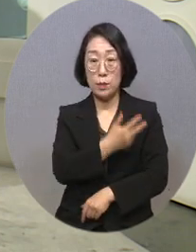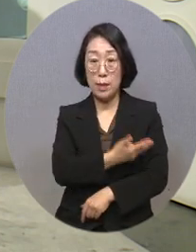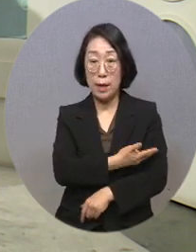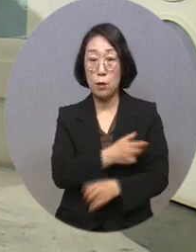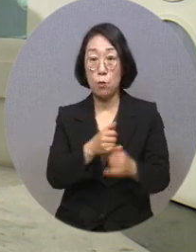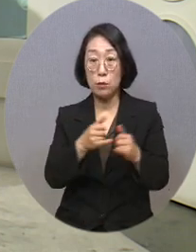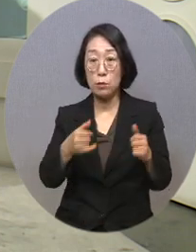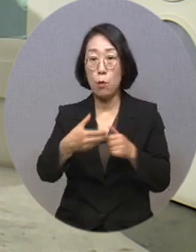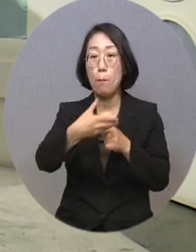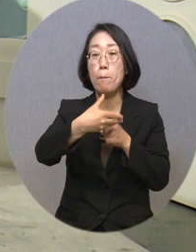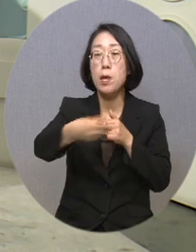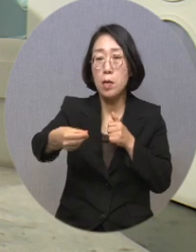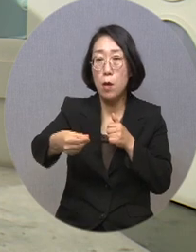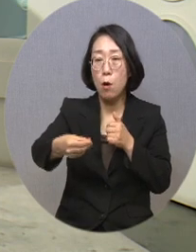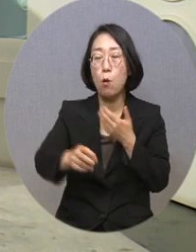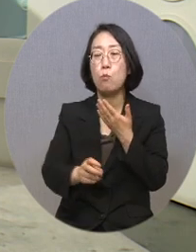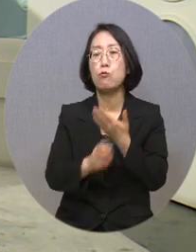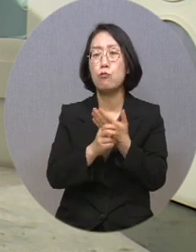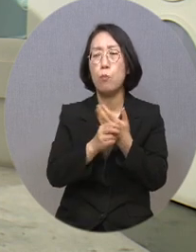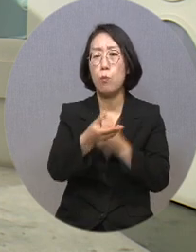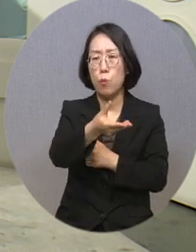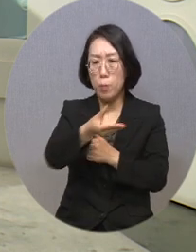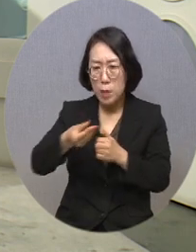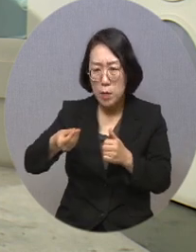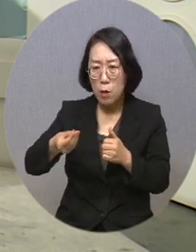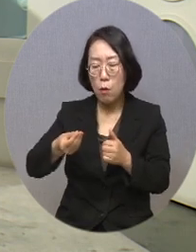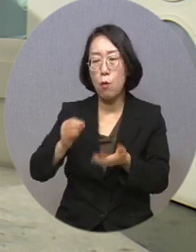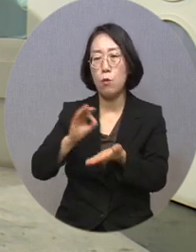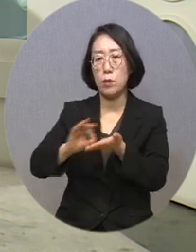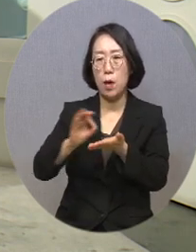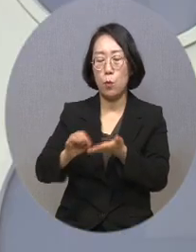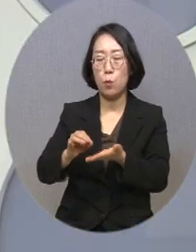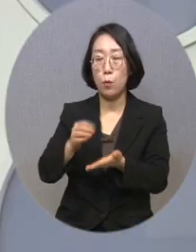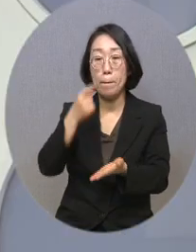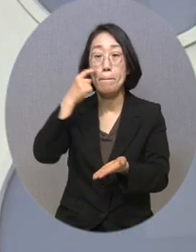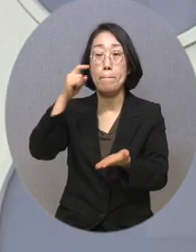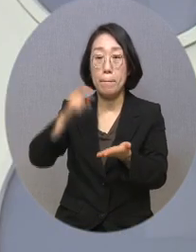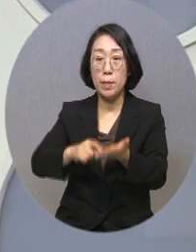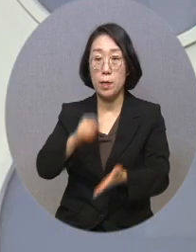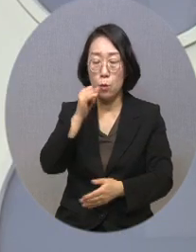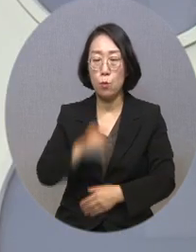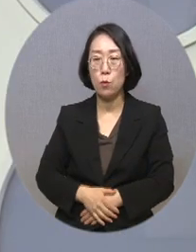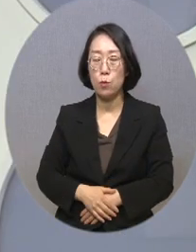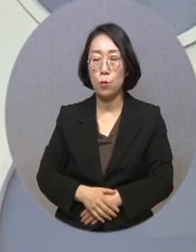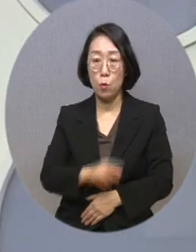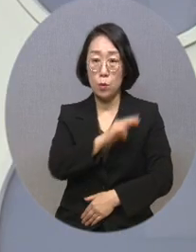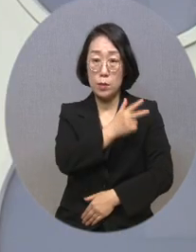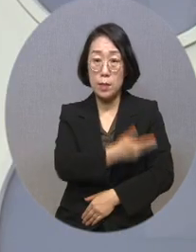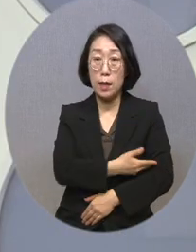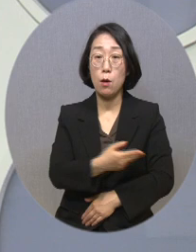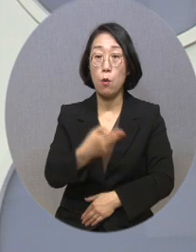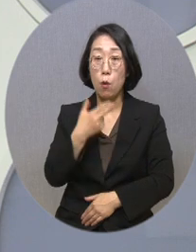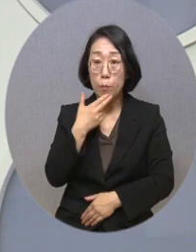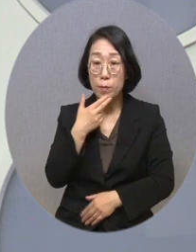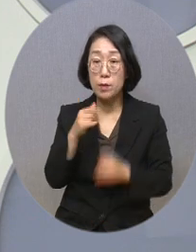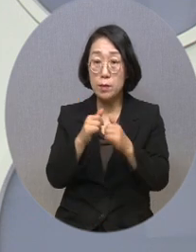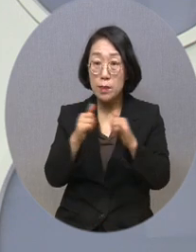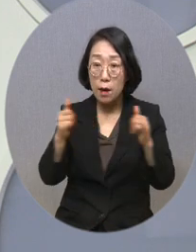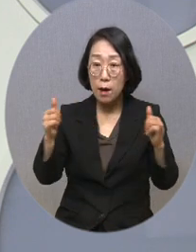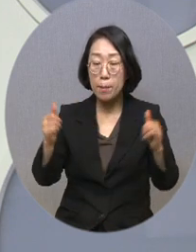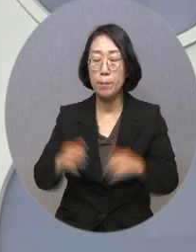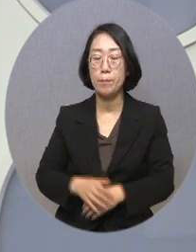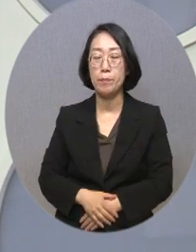불법으로 대여하고 하는 이러한 그런 것들도 있었고 그리고 또 자격이 없는 그러한